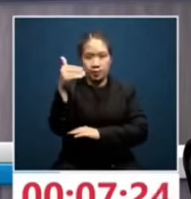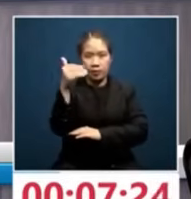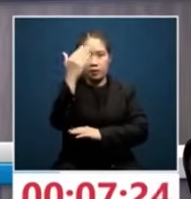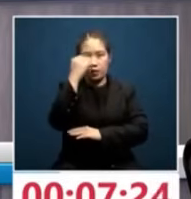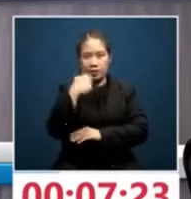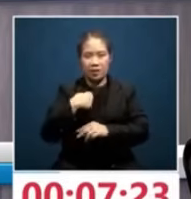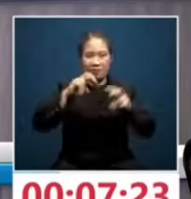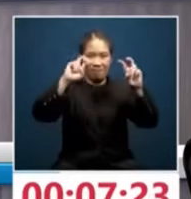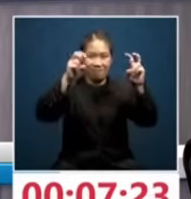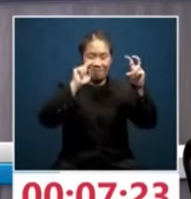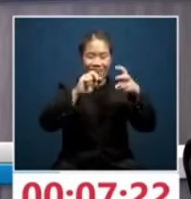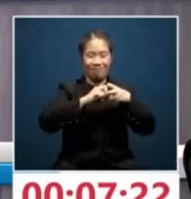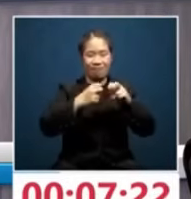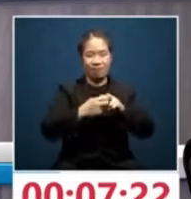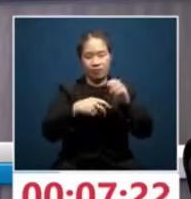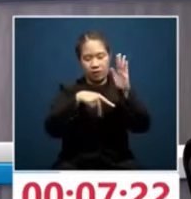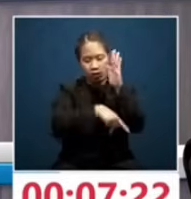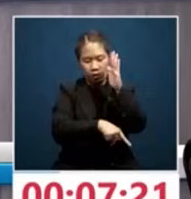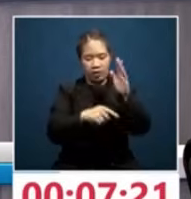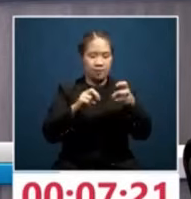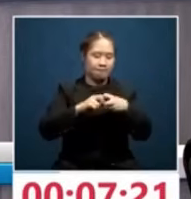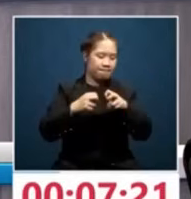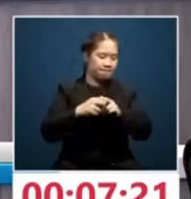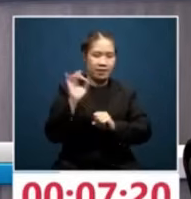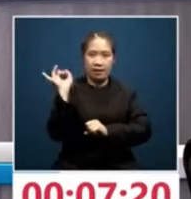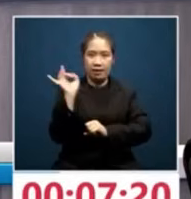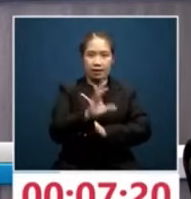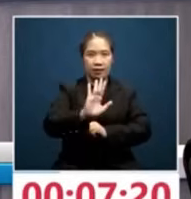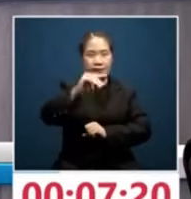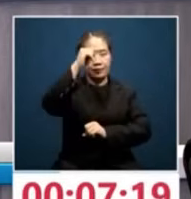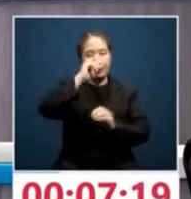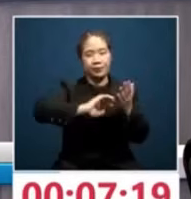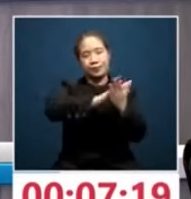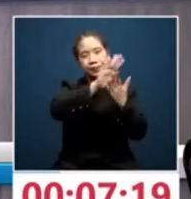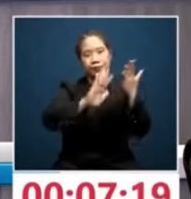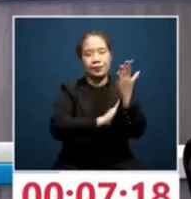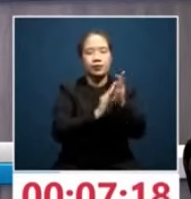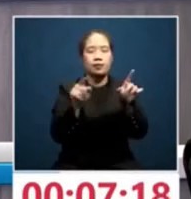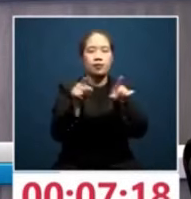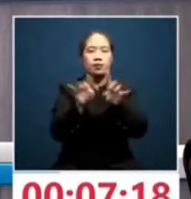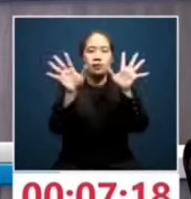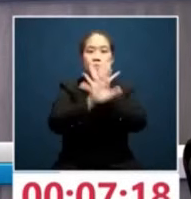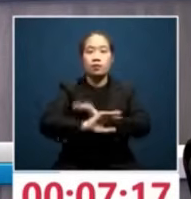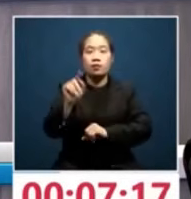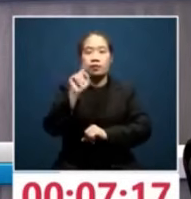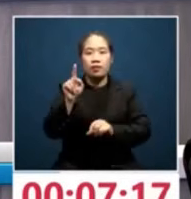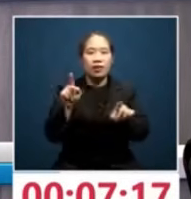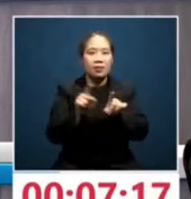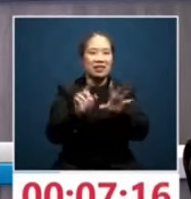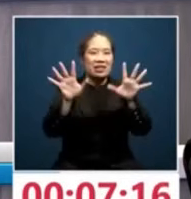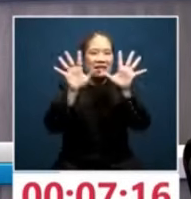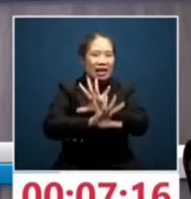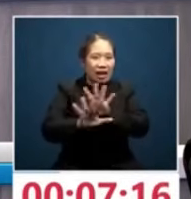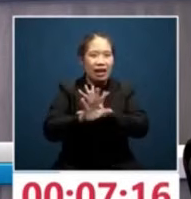ต่างๆที่เกิดขึ้นแม้แต่เรื่องของคนไทยที่ข้ามไปถูกจับและก็คนไทยที่ไปเสียชีวิตในมาเลเซียน